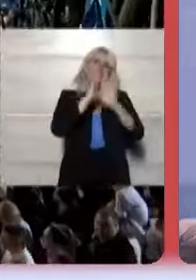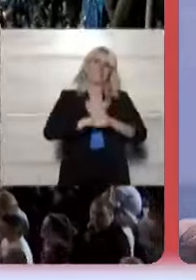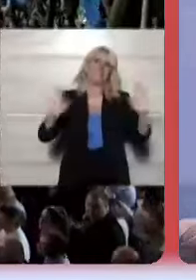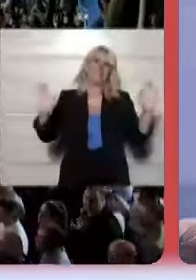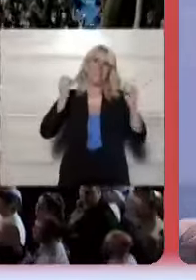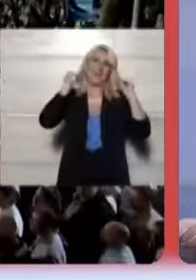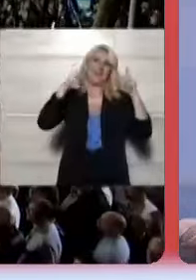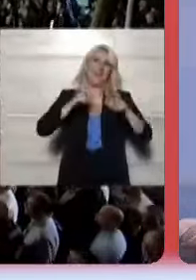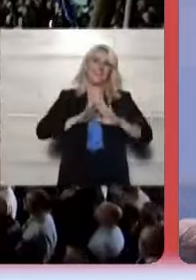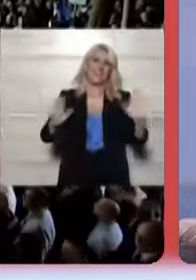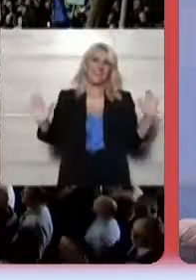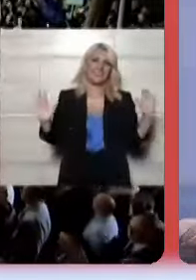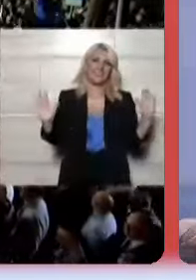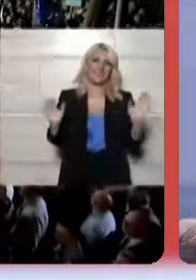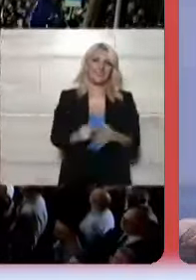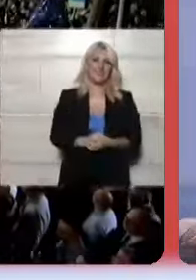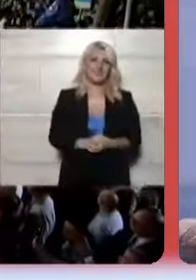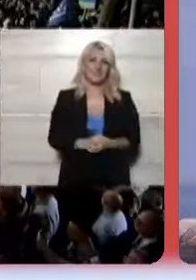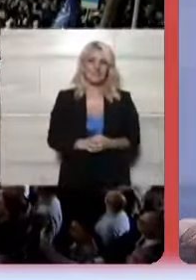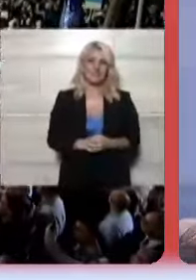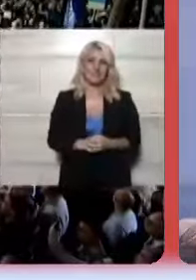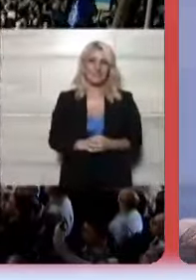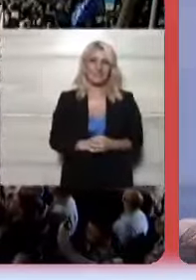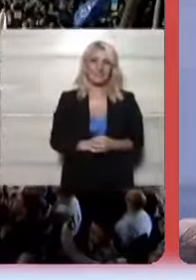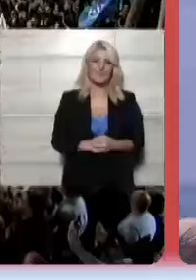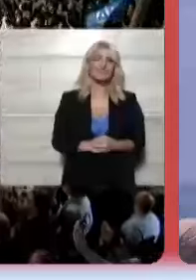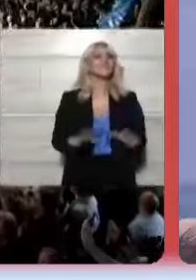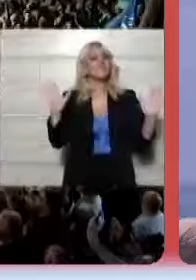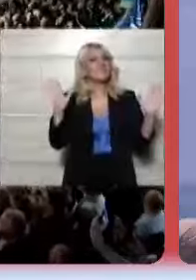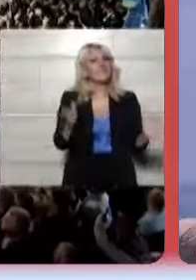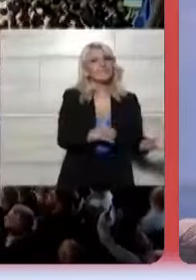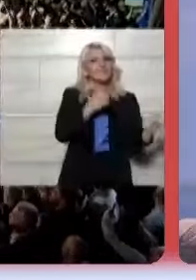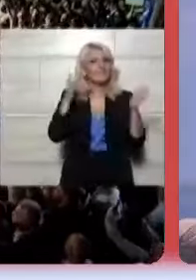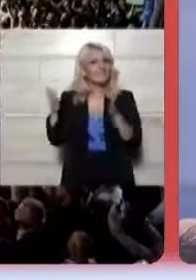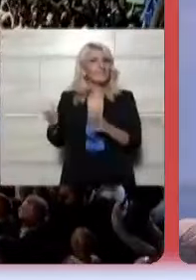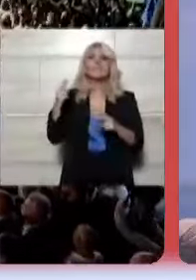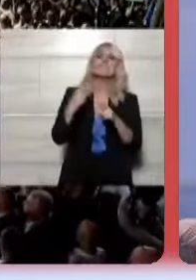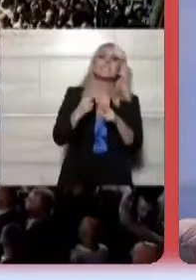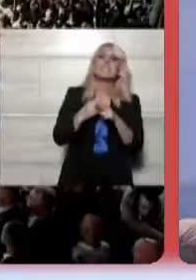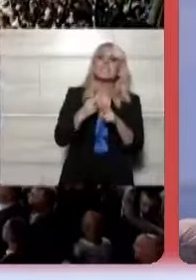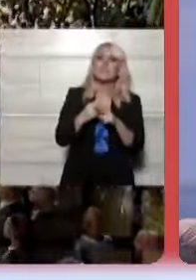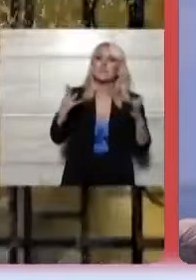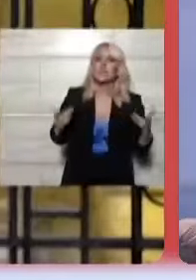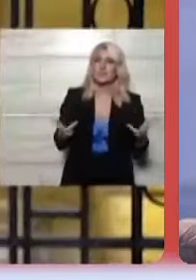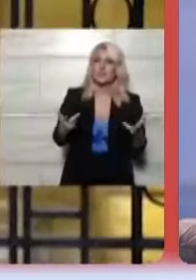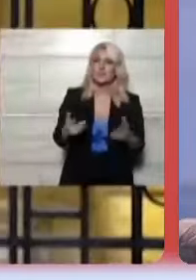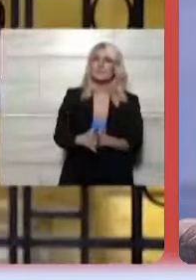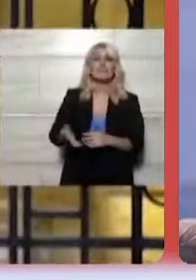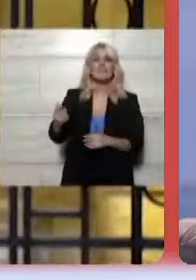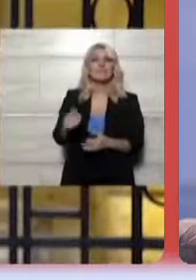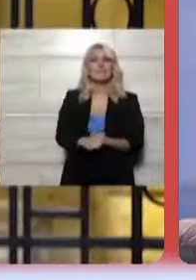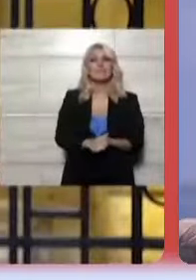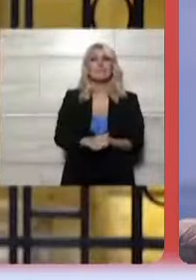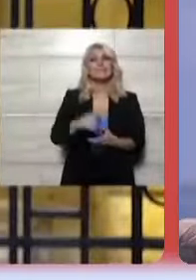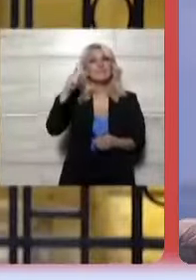βάσης του ΠΑΣΟΚ. Δεν γέμισε ξαφνικά αριστερού τη χώρα. Έτσι ήταν άνθρωποι κέντρο αριστερή, οι οποίοι εκφράστηκαν πολιτικά για δεκαετίες από τον Ανδρέα Παπανδρέου και το εγχείρημα του ΠΑΣΟΚ, και